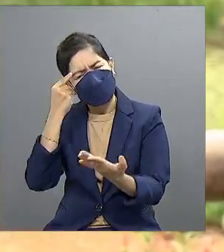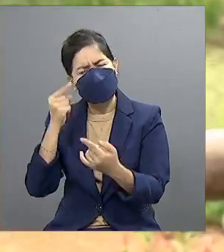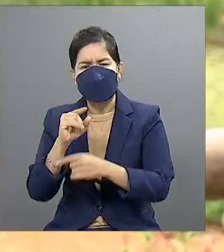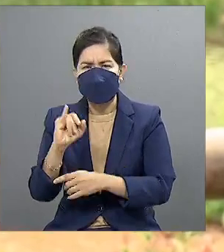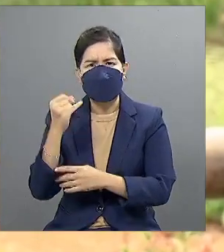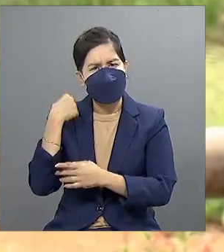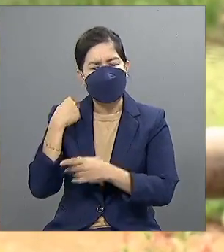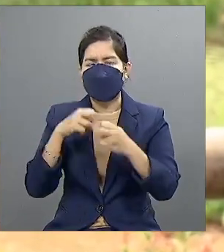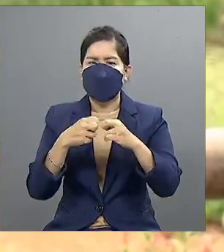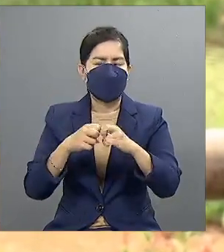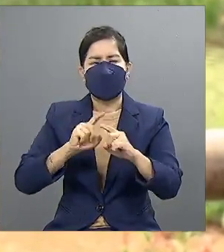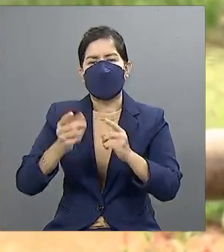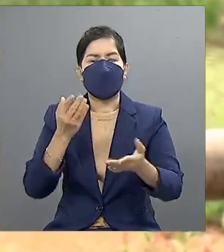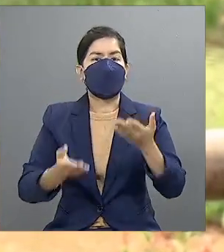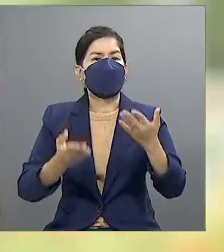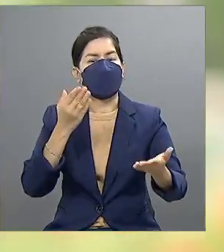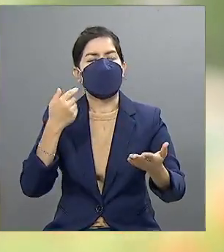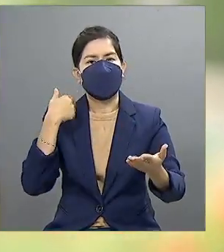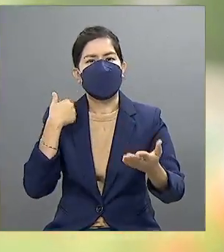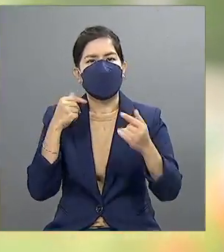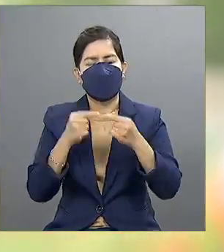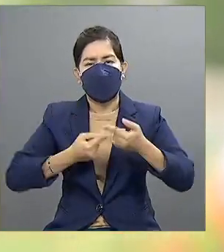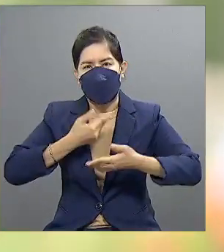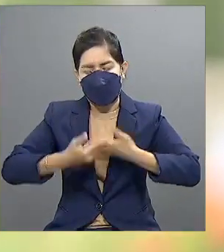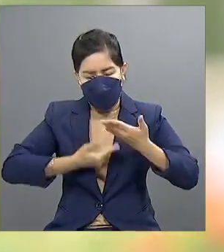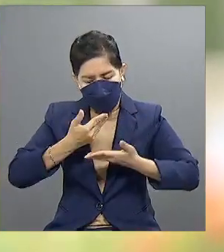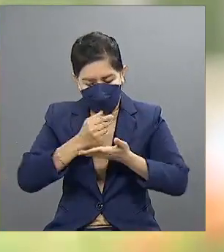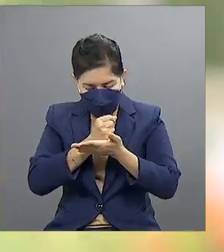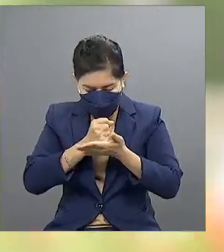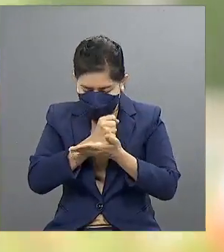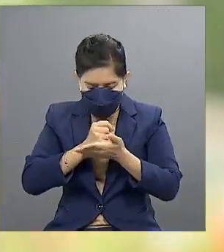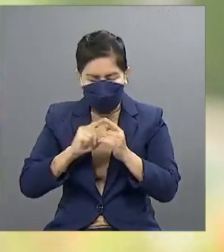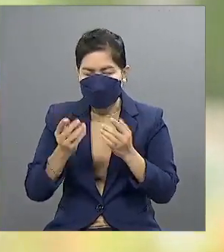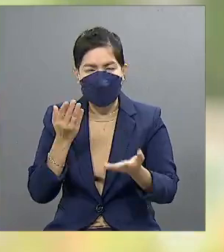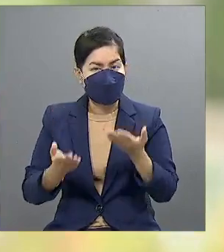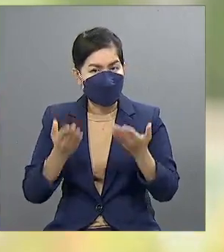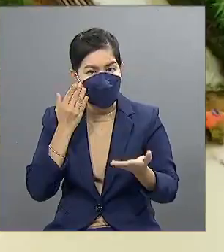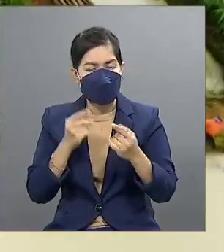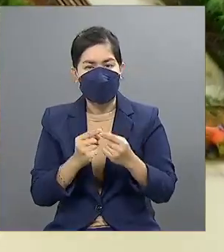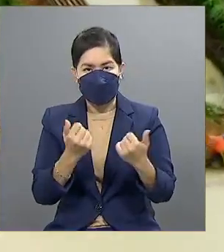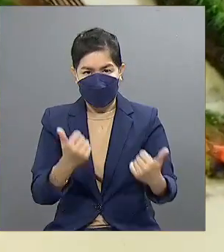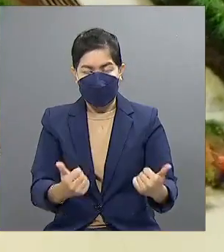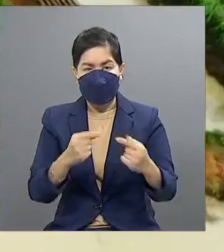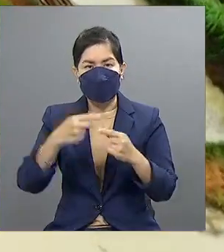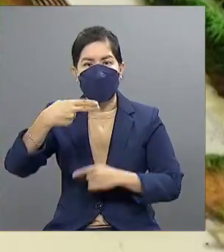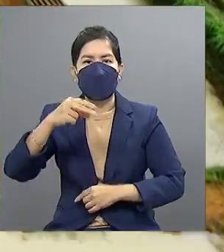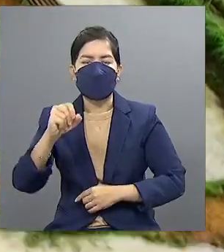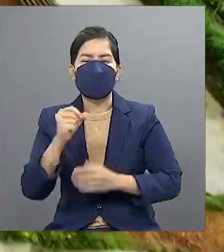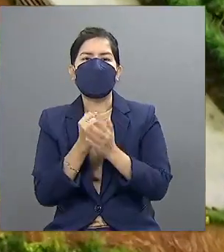ยากได้ทางรัฐก็ไปค้ายาอะไรต่างๆพวกนี้หลักสูตรที่นี่จะทำให้เขารู้จักพึ่งตนเองแล้วครับพออยู่พอกินครับ